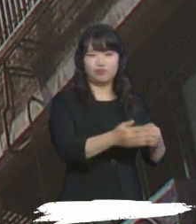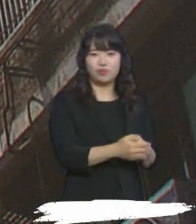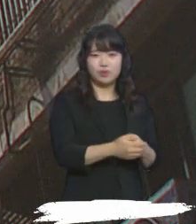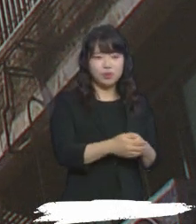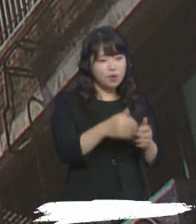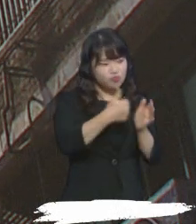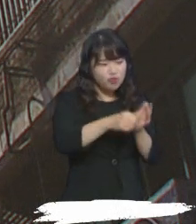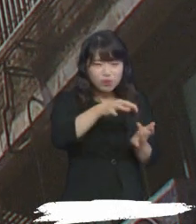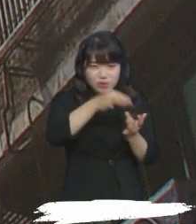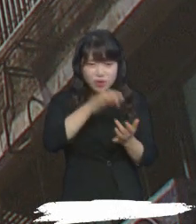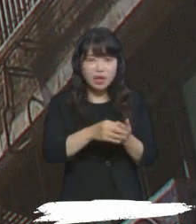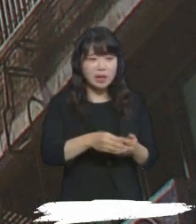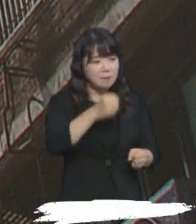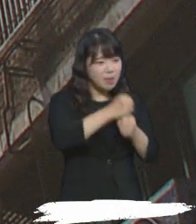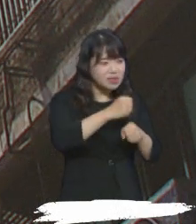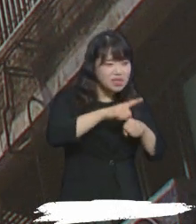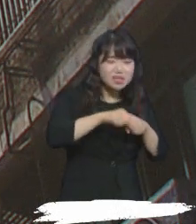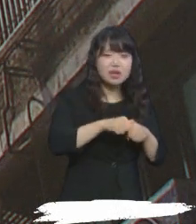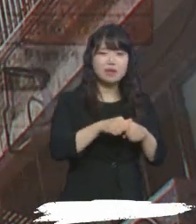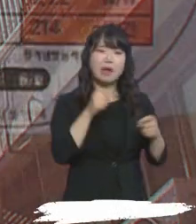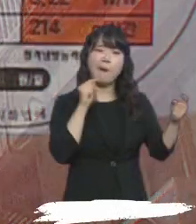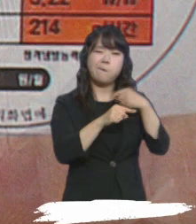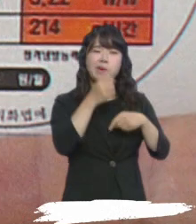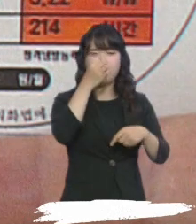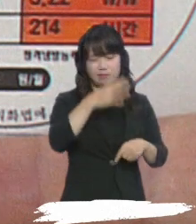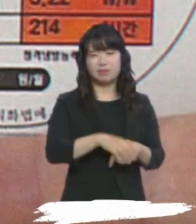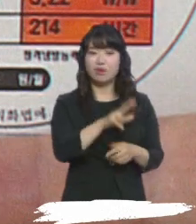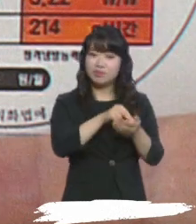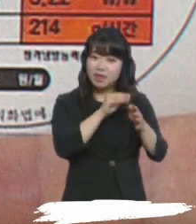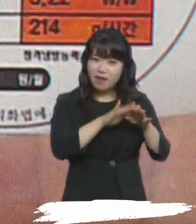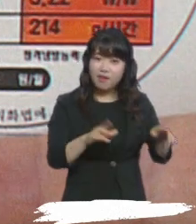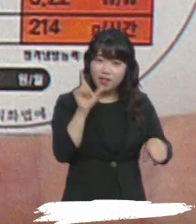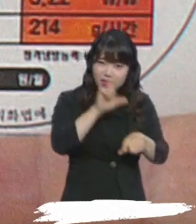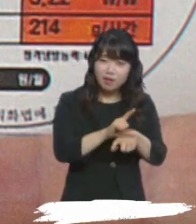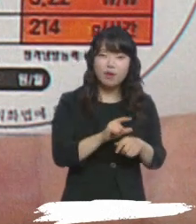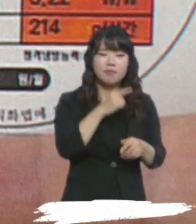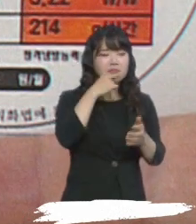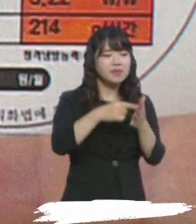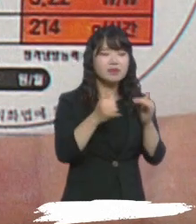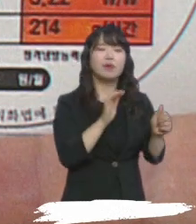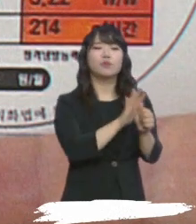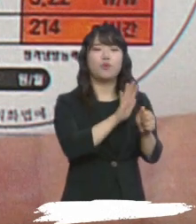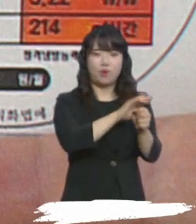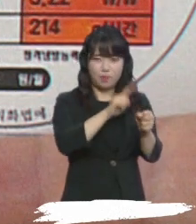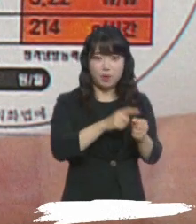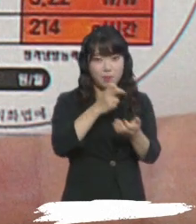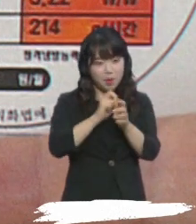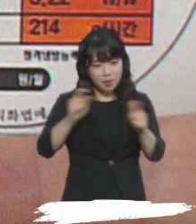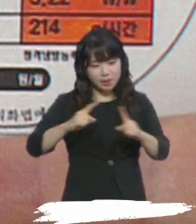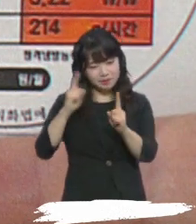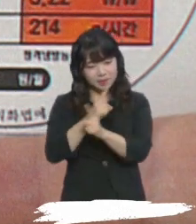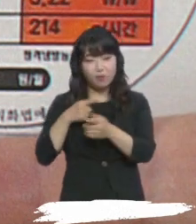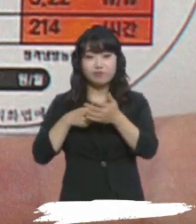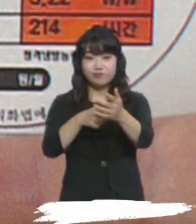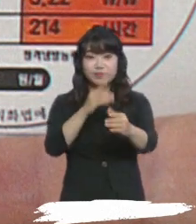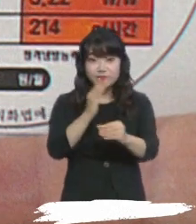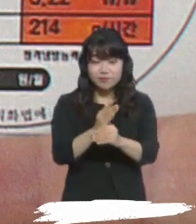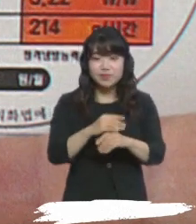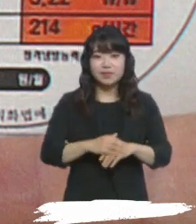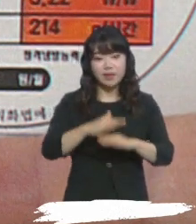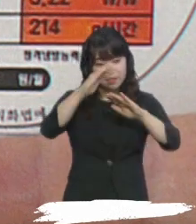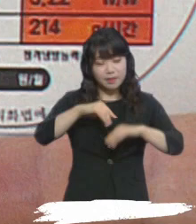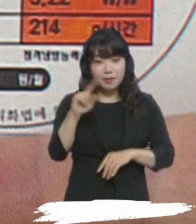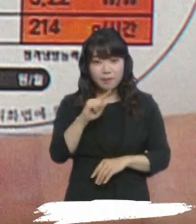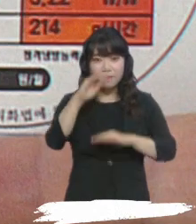등 불편한 점이 많다고 합니다. 이 같은 문제 해결과 함께 피해 주민 지원을 확대하기 위한 관련법 개정이 추진되고 있습니다.